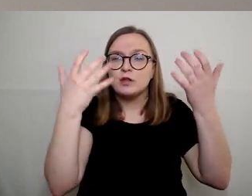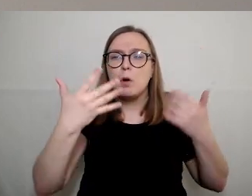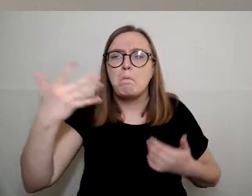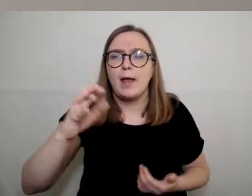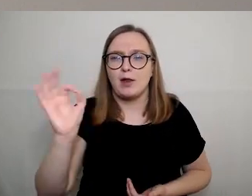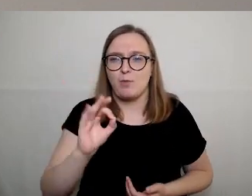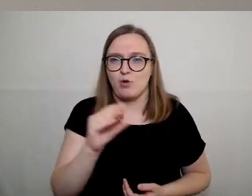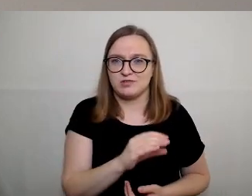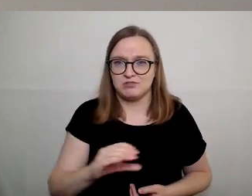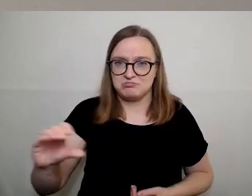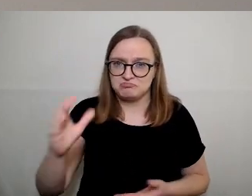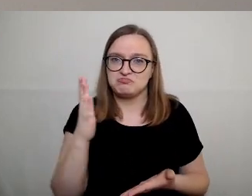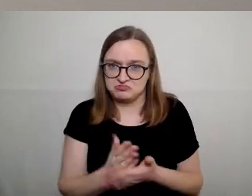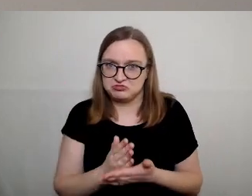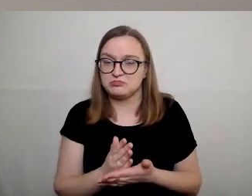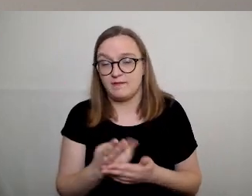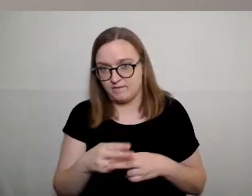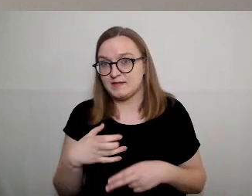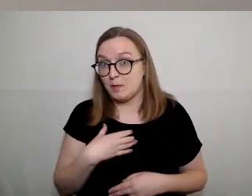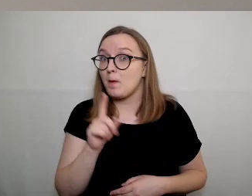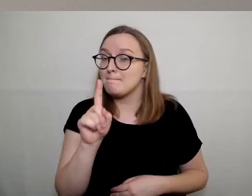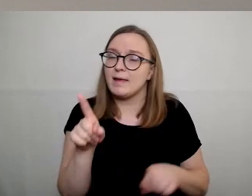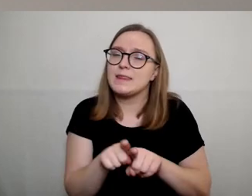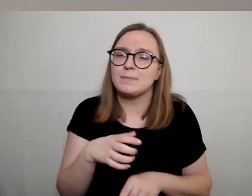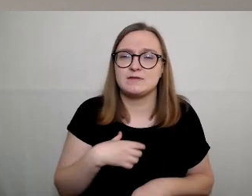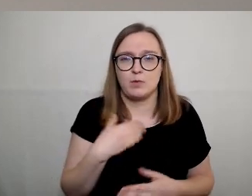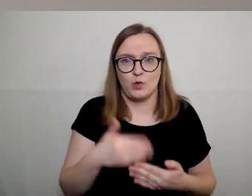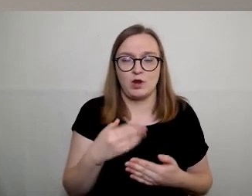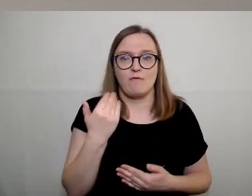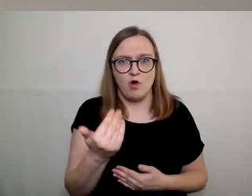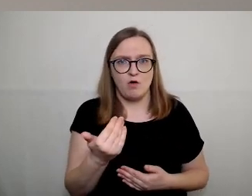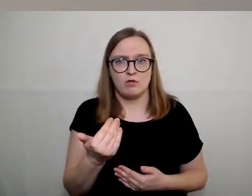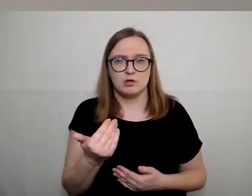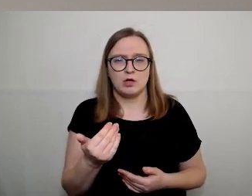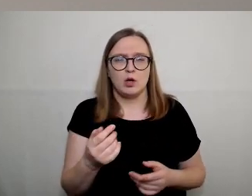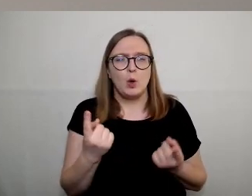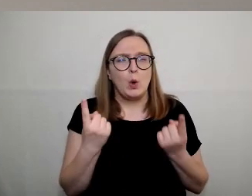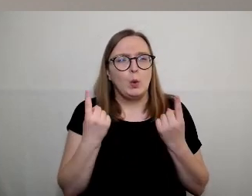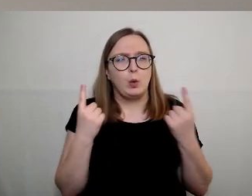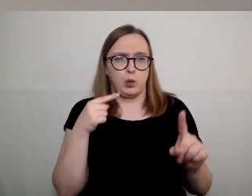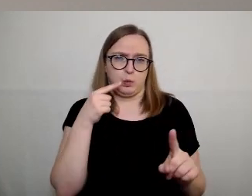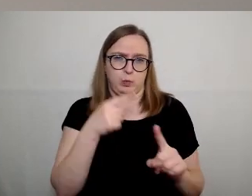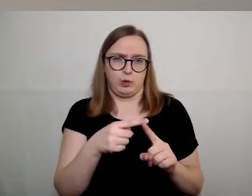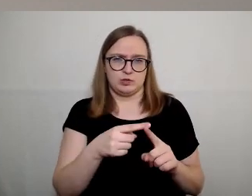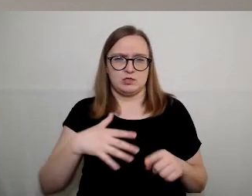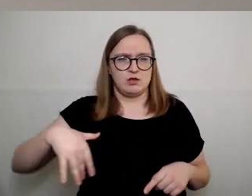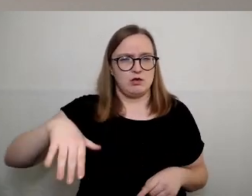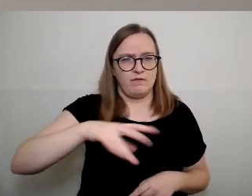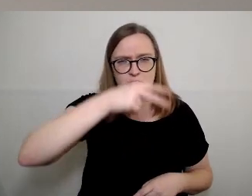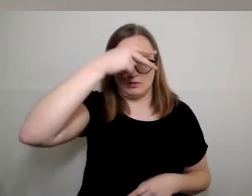finansavimui, bet ir dėl to, kad tai yra didžiausia investicija aplamai mūsų tautos gerbuvį.